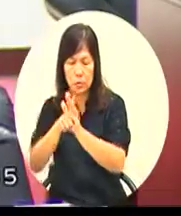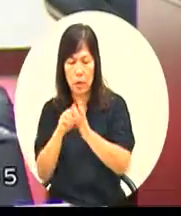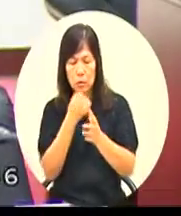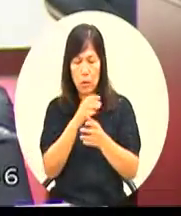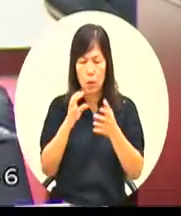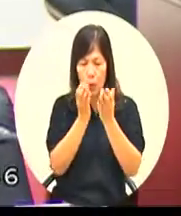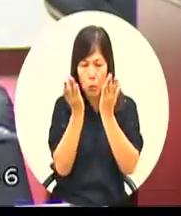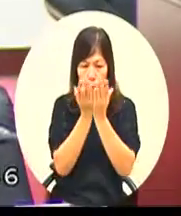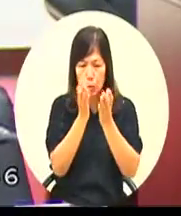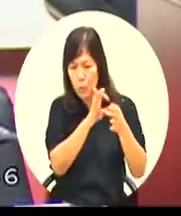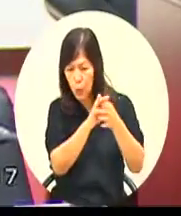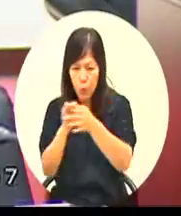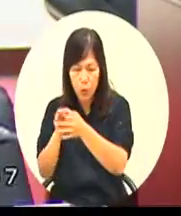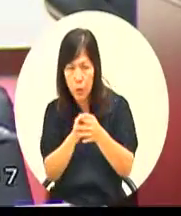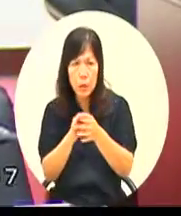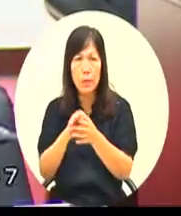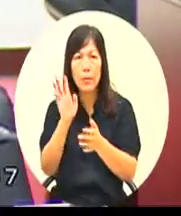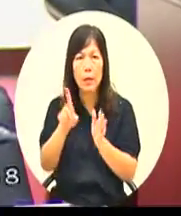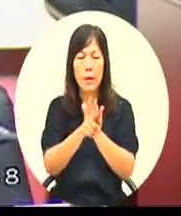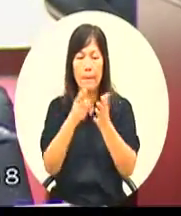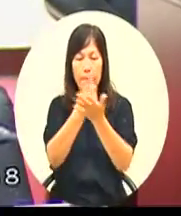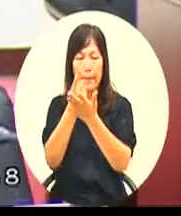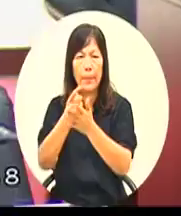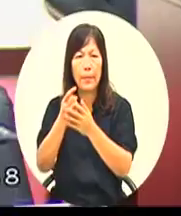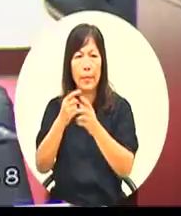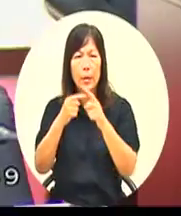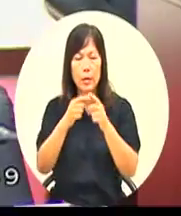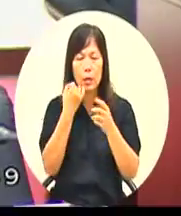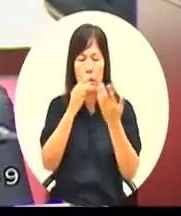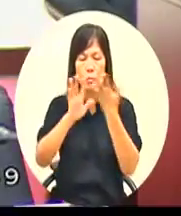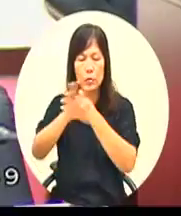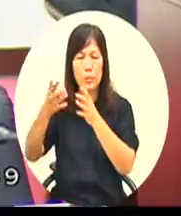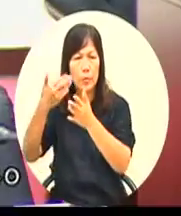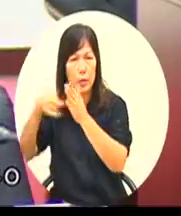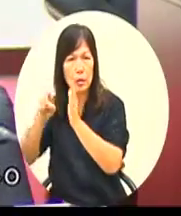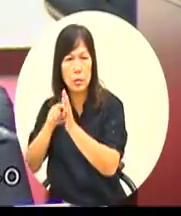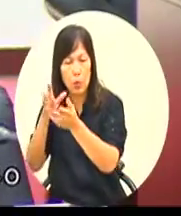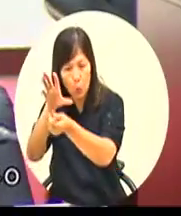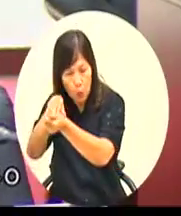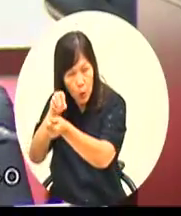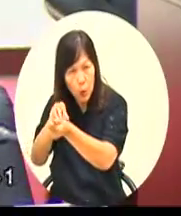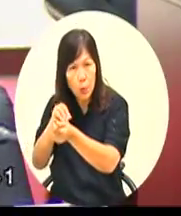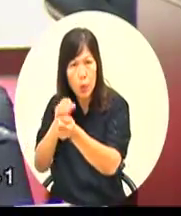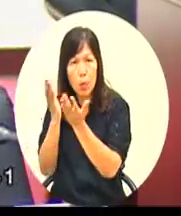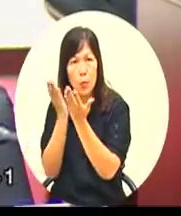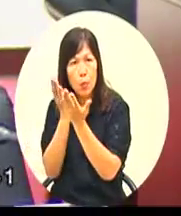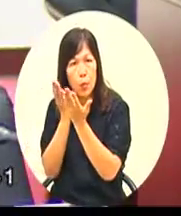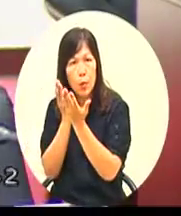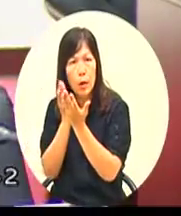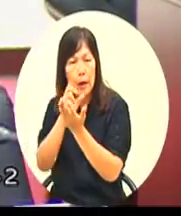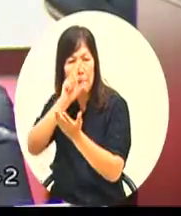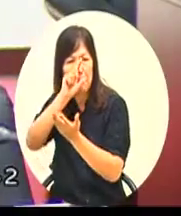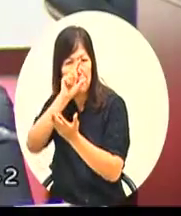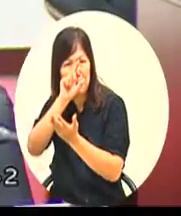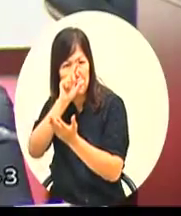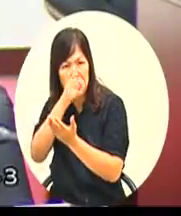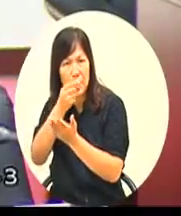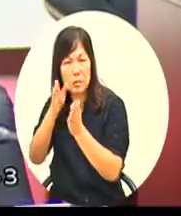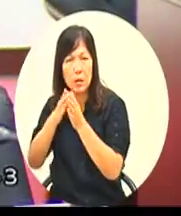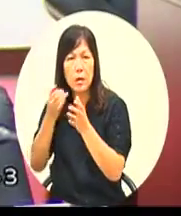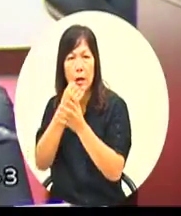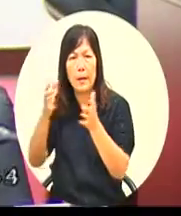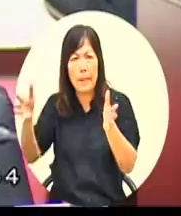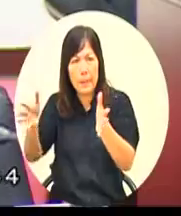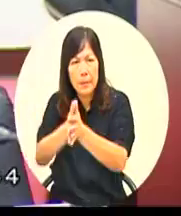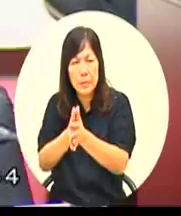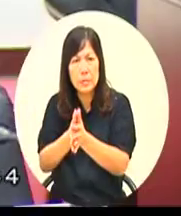盟，就是说大家可以到别的学校去特色，能够大家能